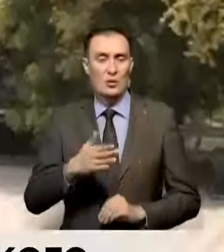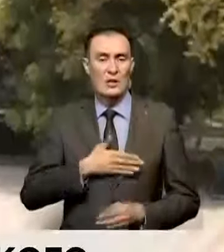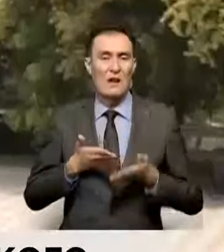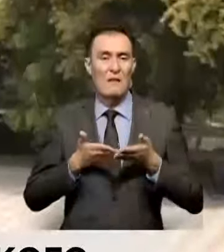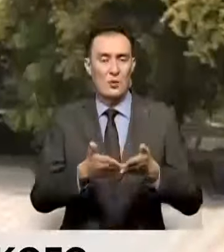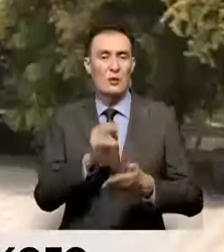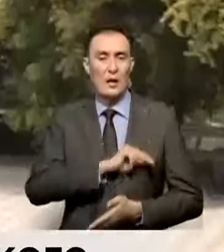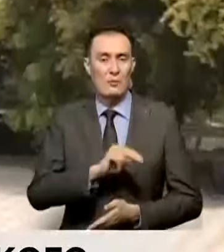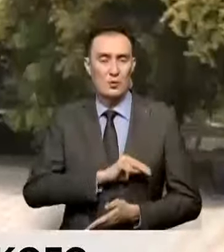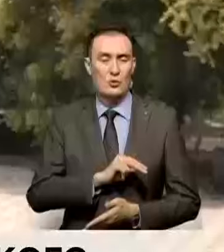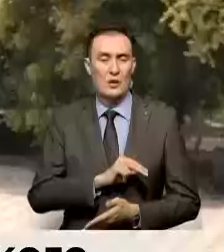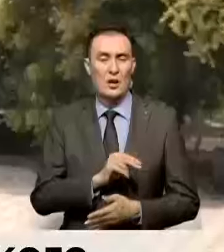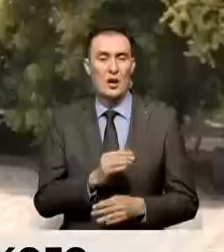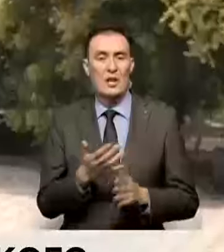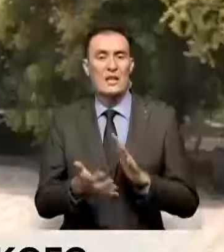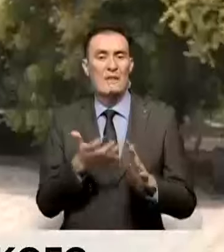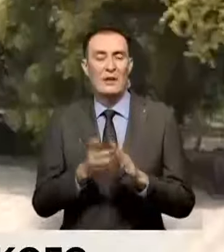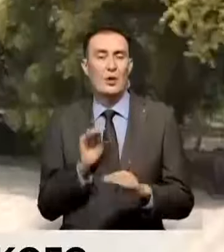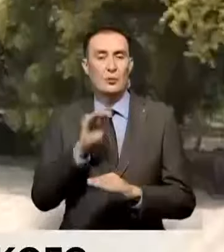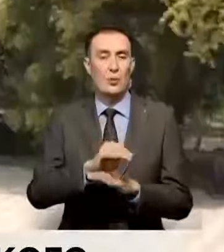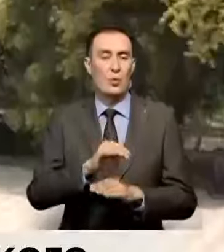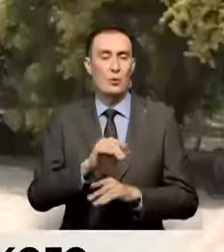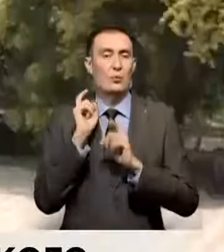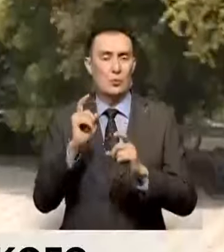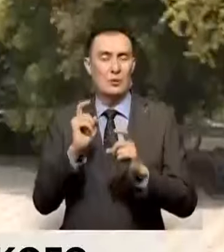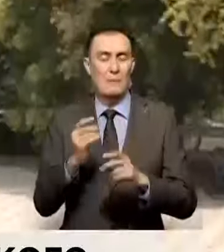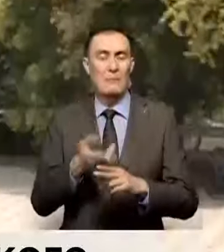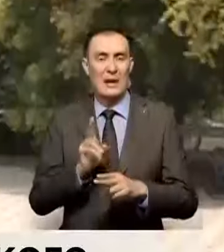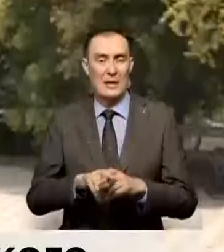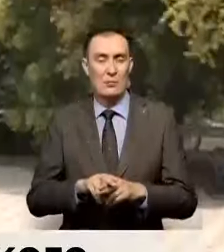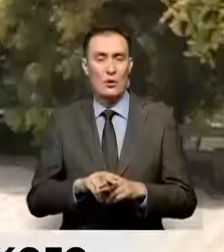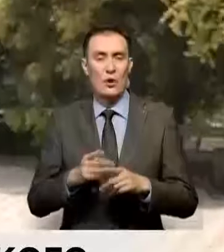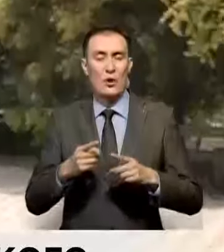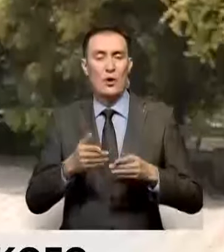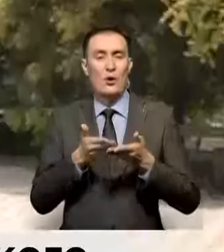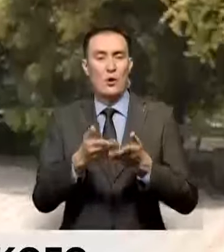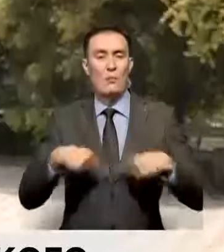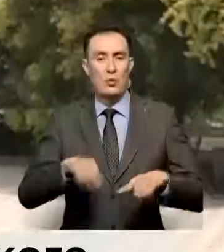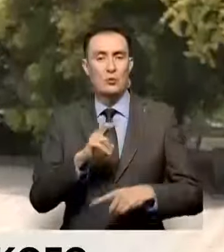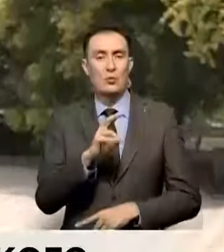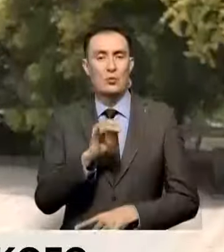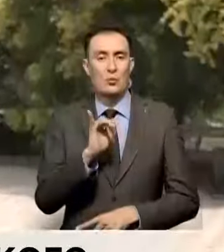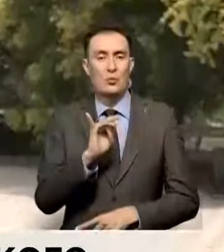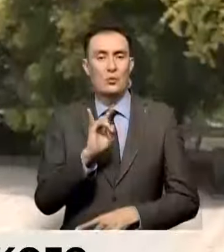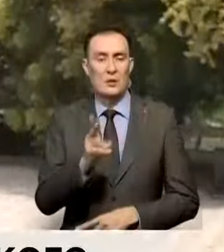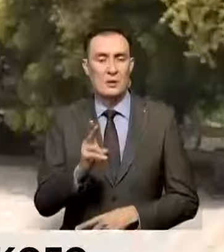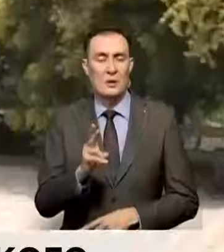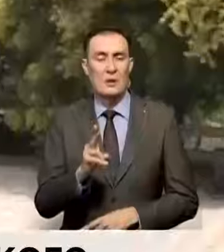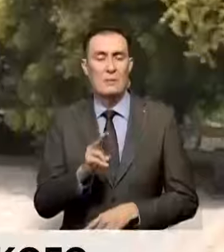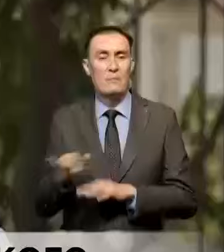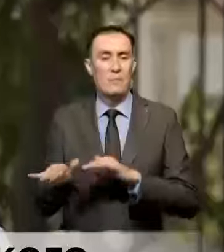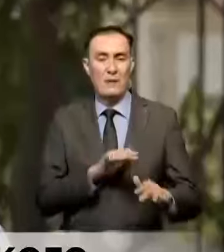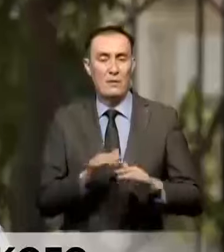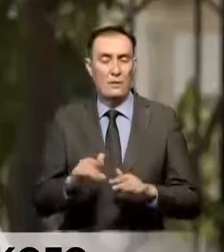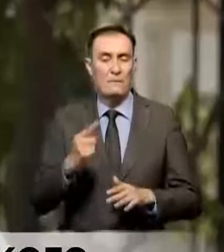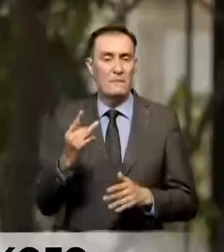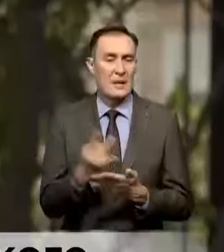работающий на Каспии, недозагружается. В этой связи порт Курых анонсировал и провел первым из казахстанских